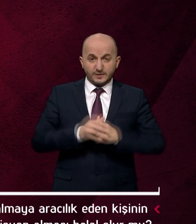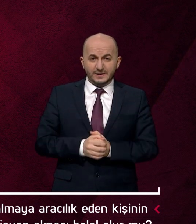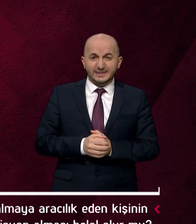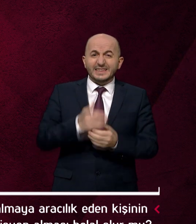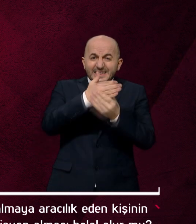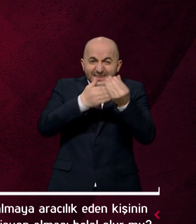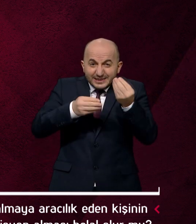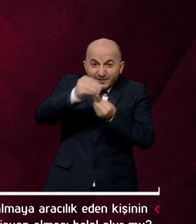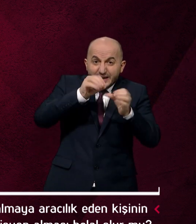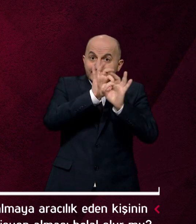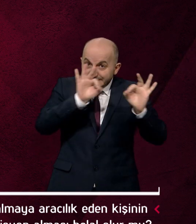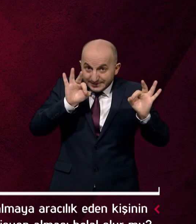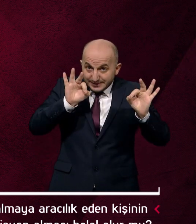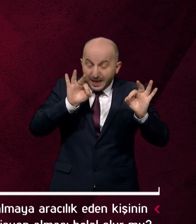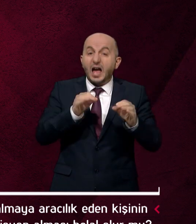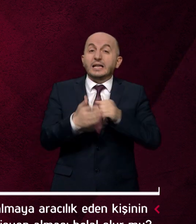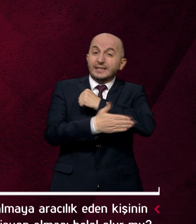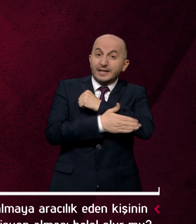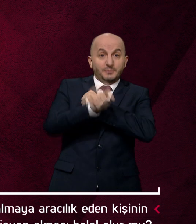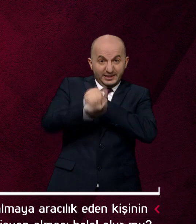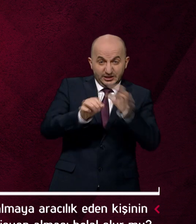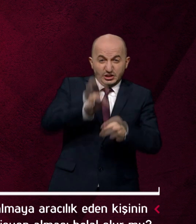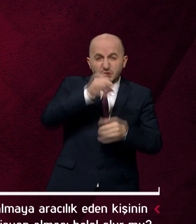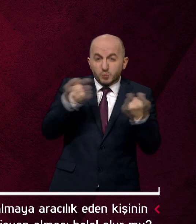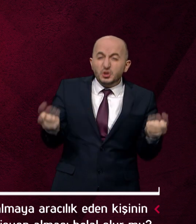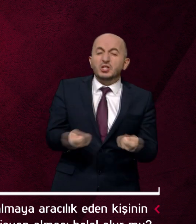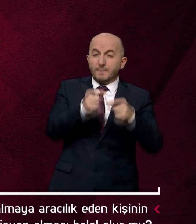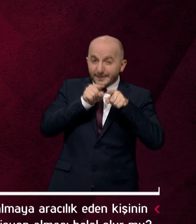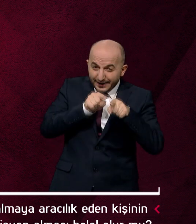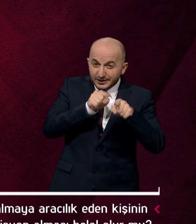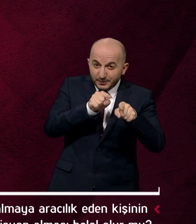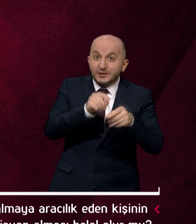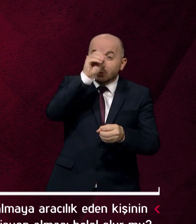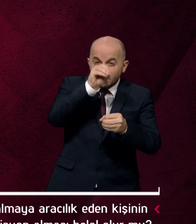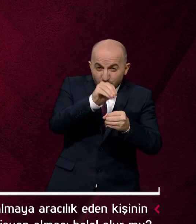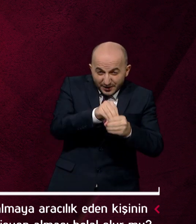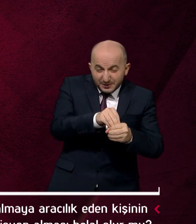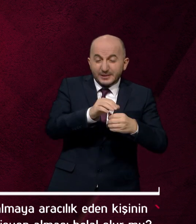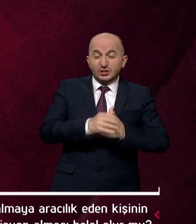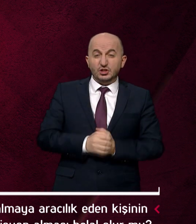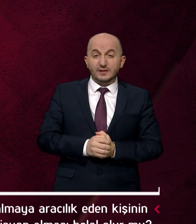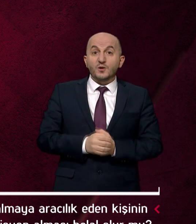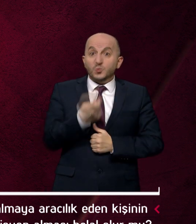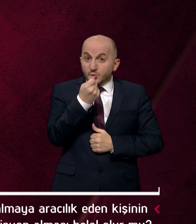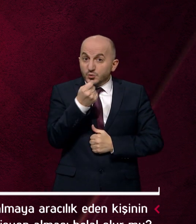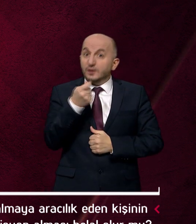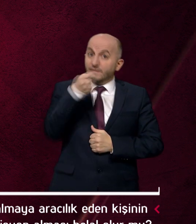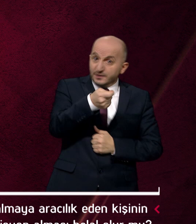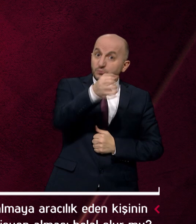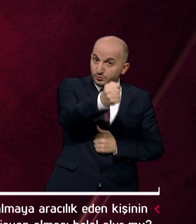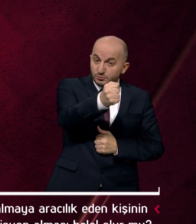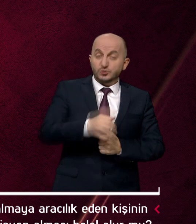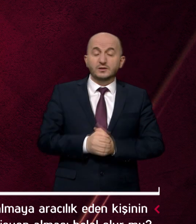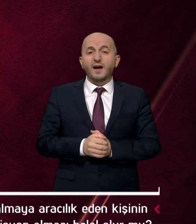Ancak kredi faizsizse ve aracı olan kişi bu işlemleri takip edip sonuçlandırmak için ücretle